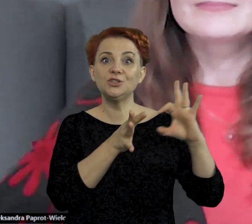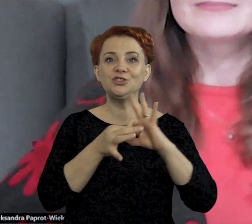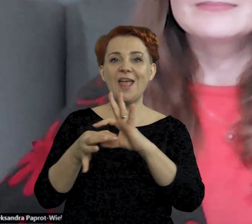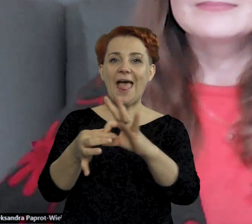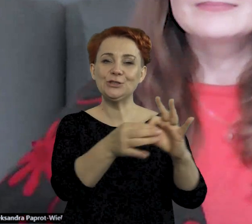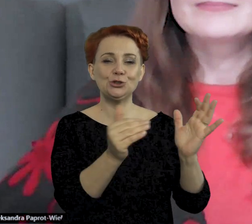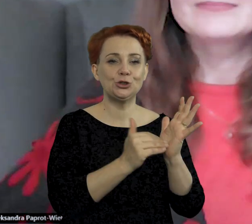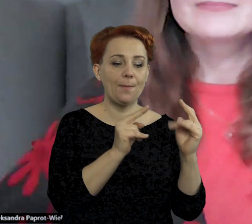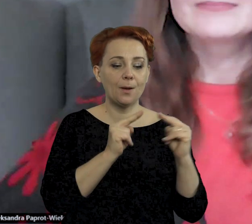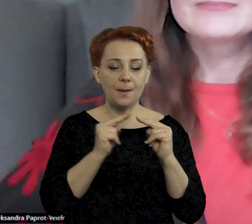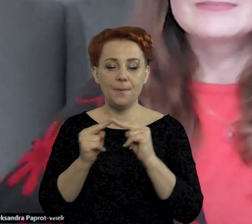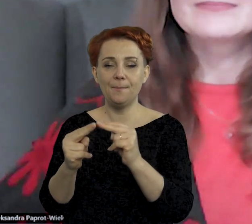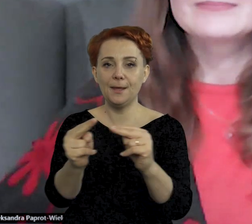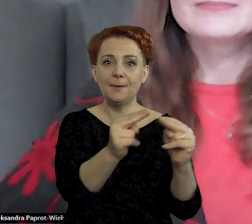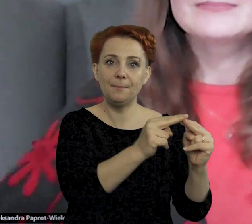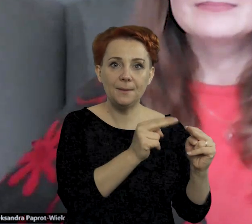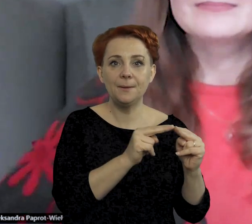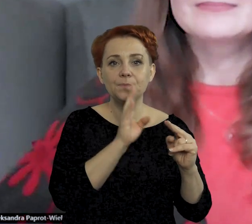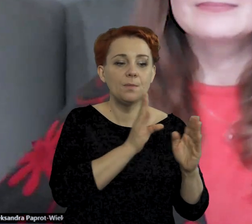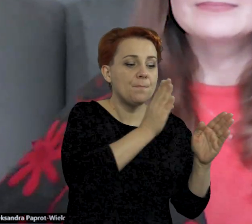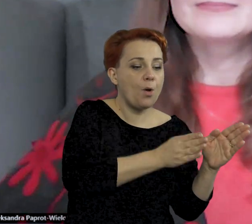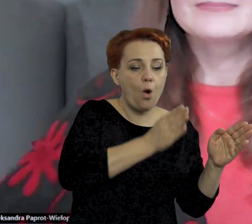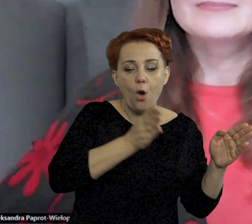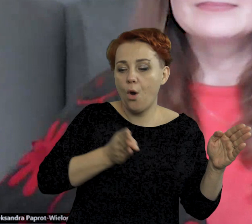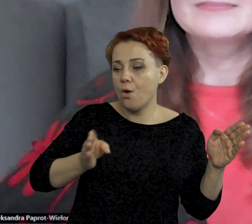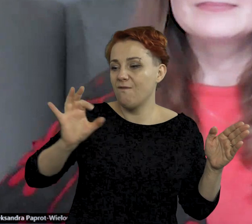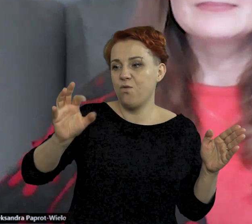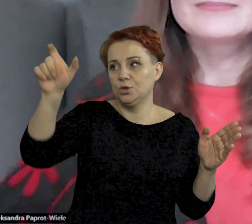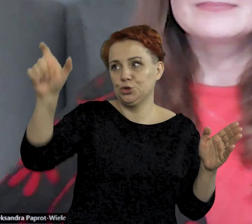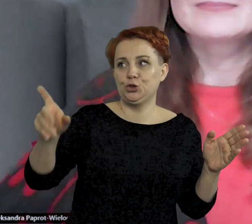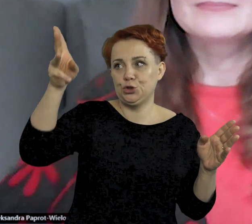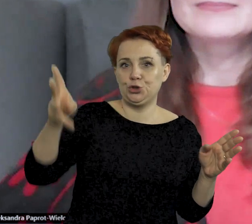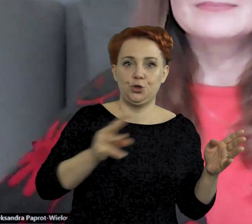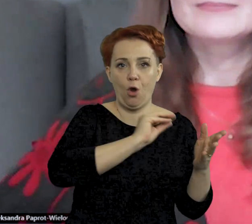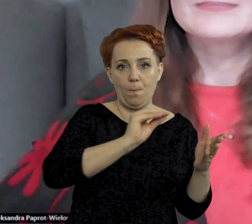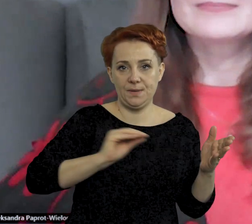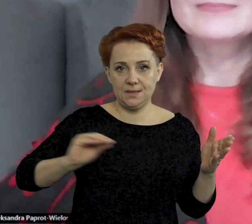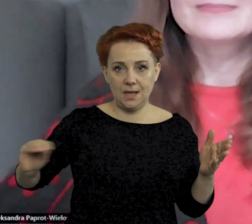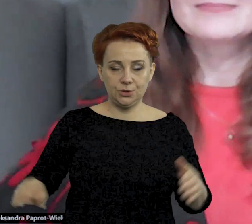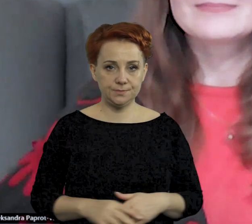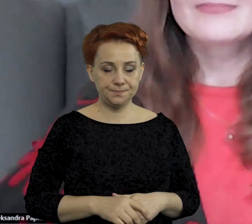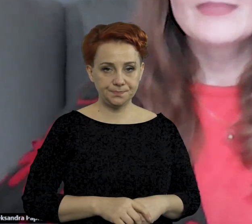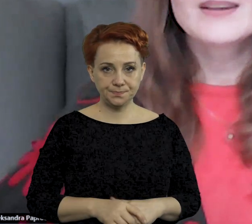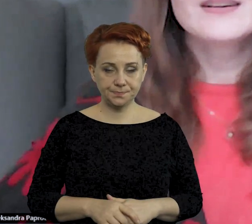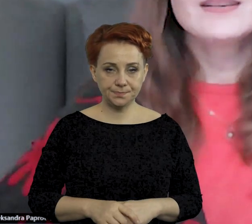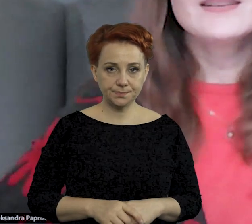zapleść, żeby stworzyć, powiedzmy, tą chronologię życia danej osoby.